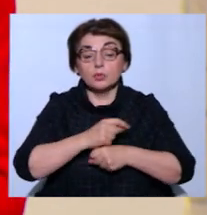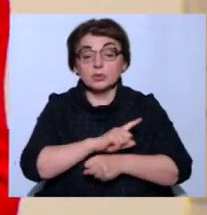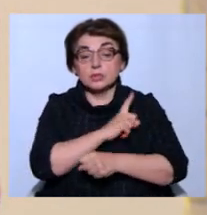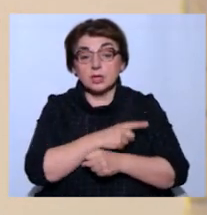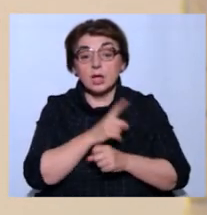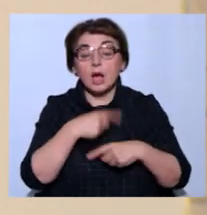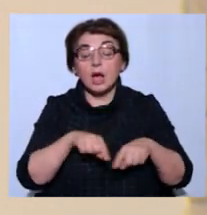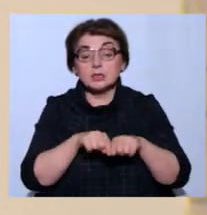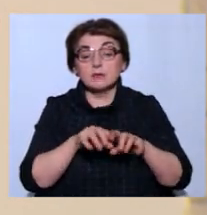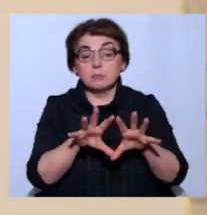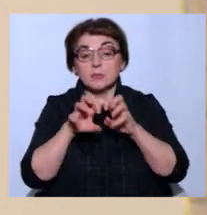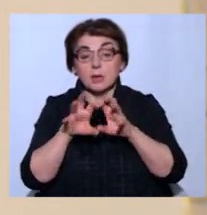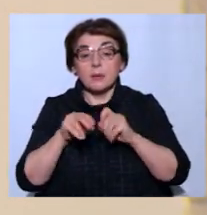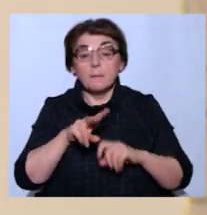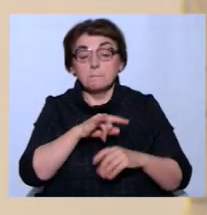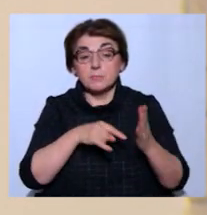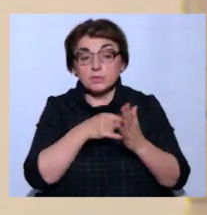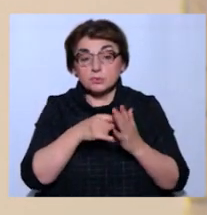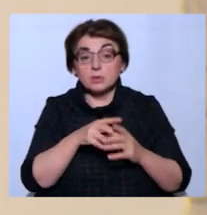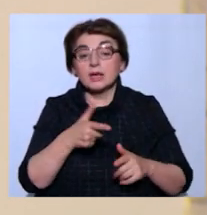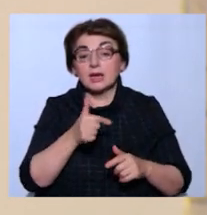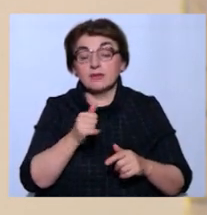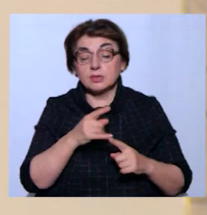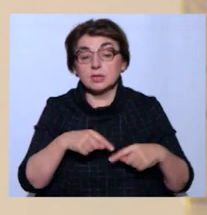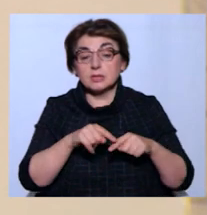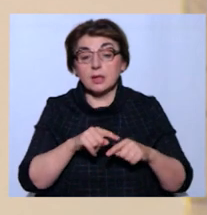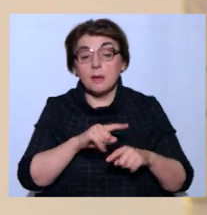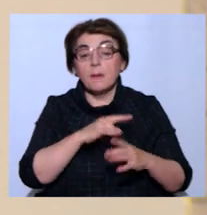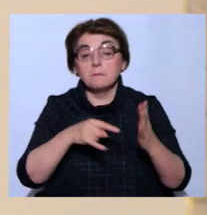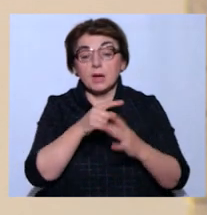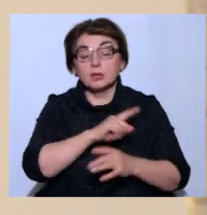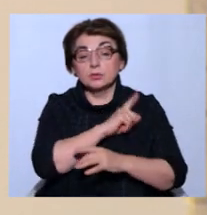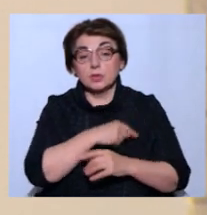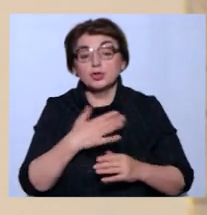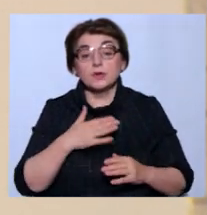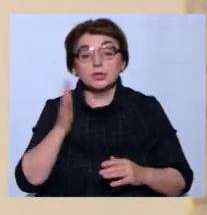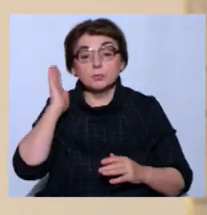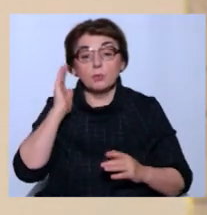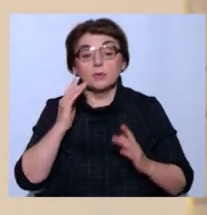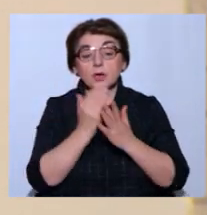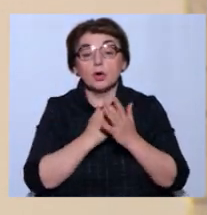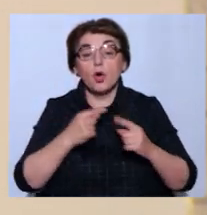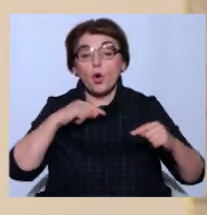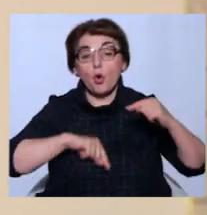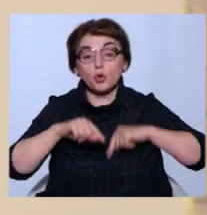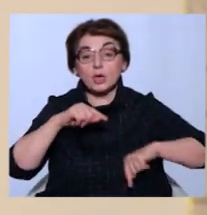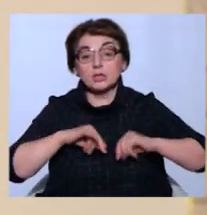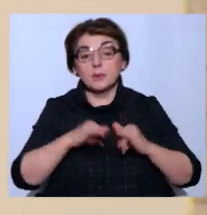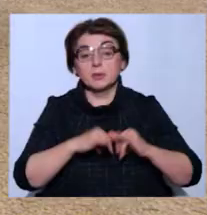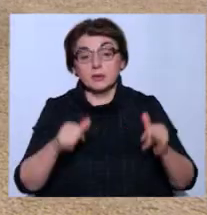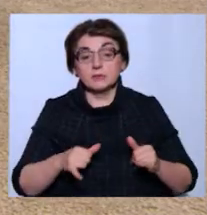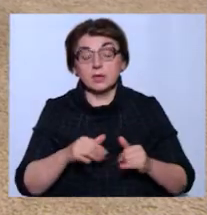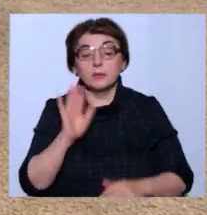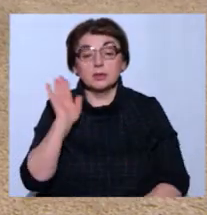ანუ გრავიტაციაზე და მაგნიტურ ძალაზე. ჩვენი შემდეგი გაკვეთილის თემა კი იქნება ორგანიზმების განვითარება.